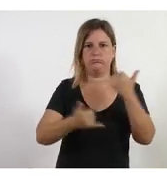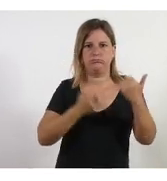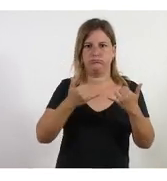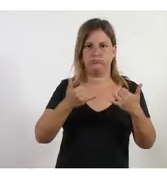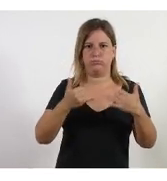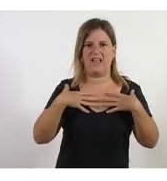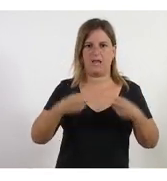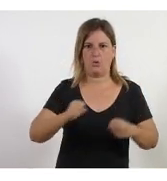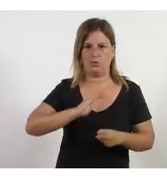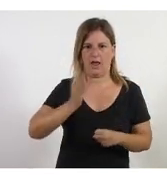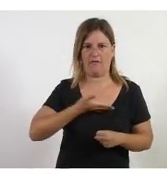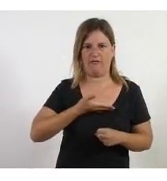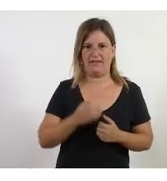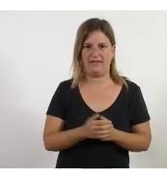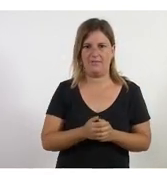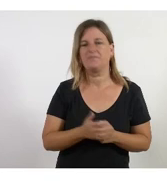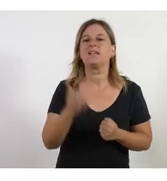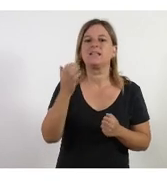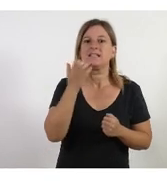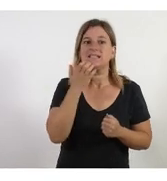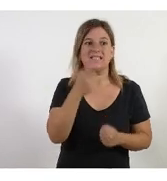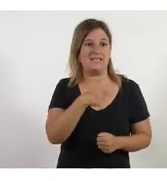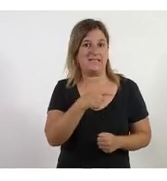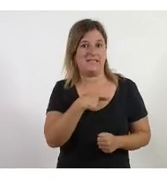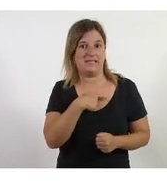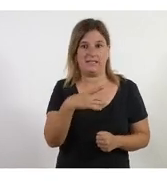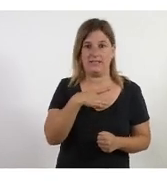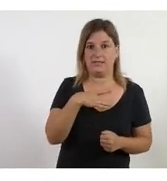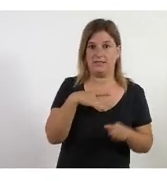salut. Quan estem en períodes d'incertesa com el que